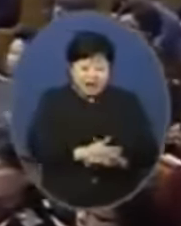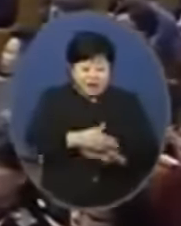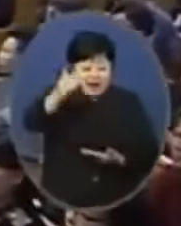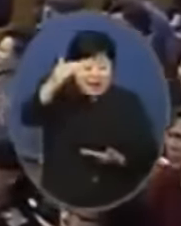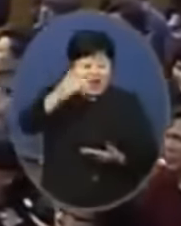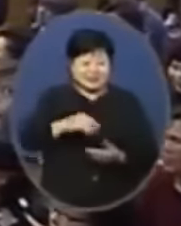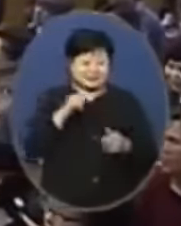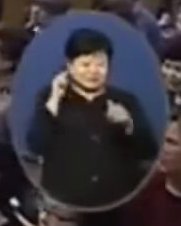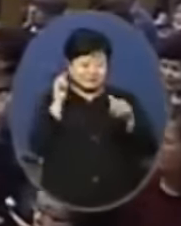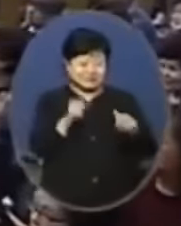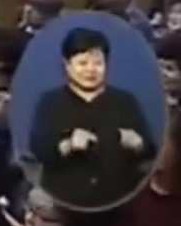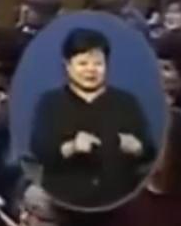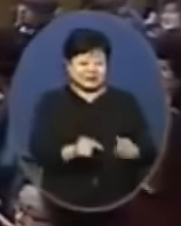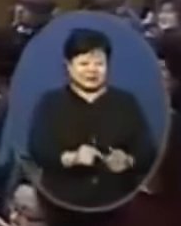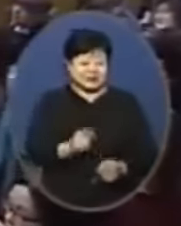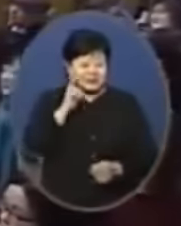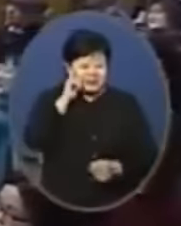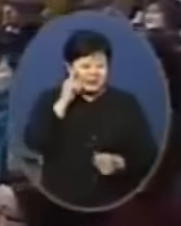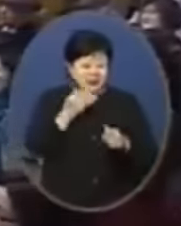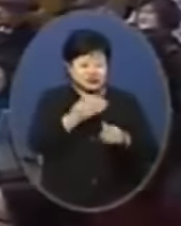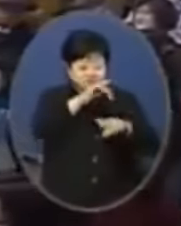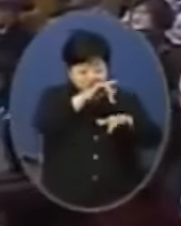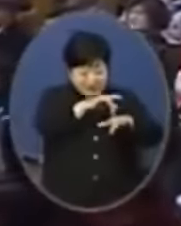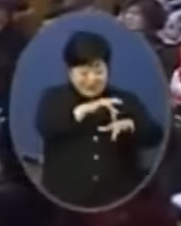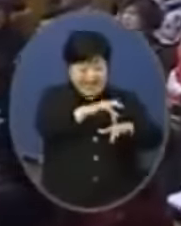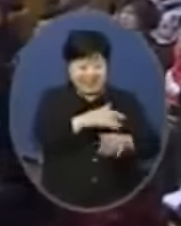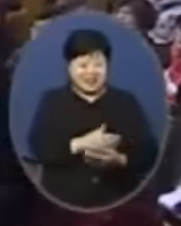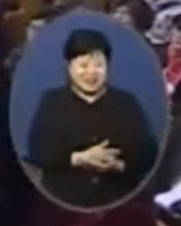물러가라. 스트레스를 고치는 마귀야,